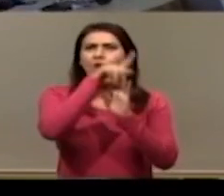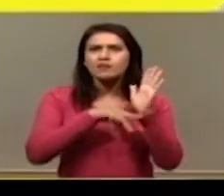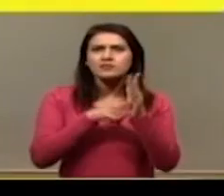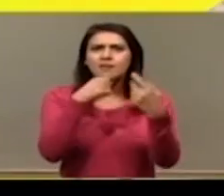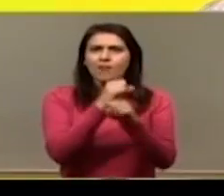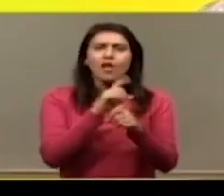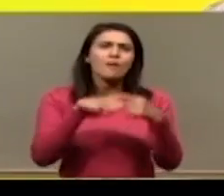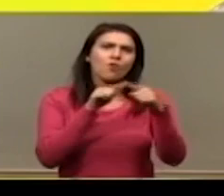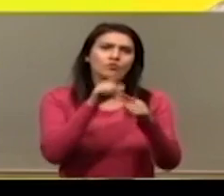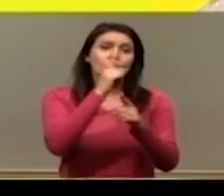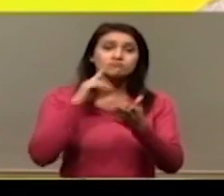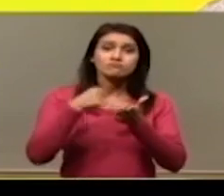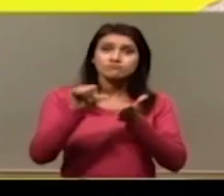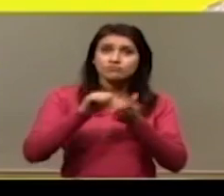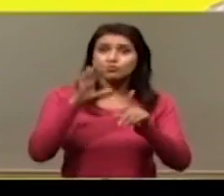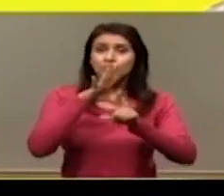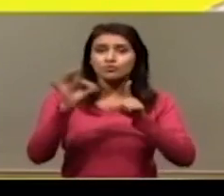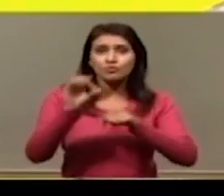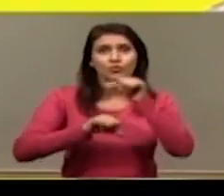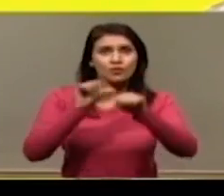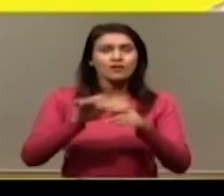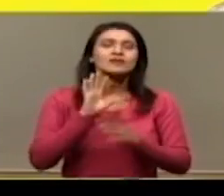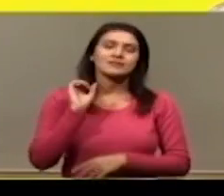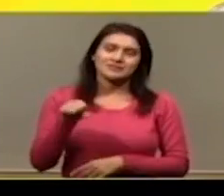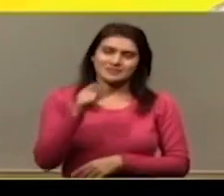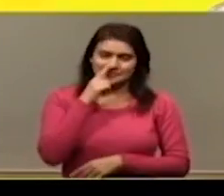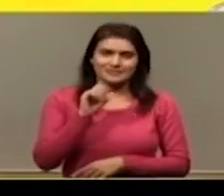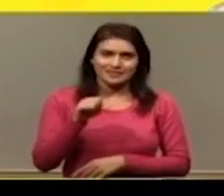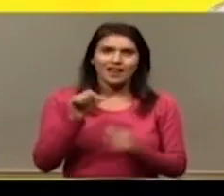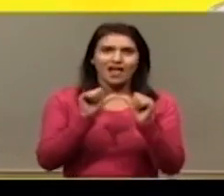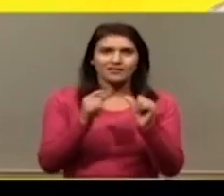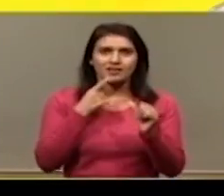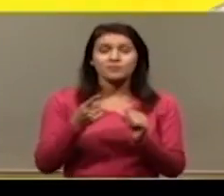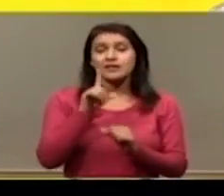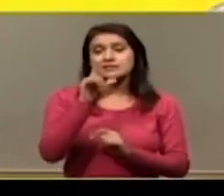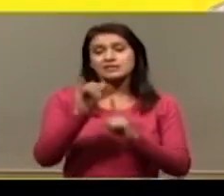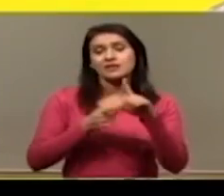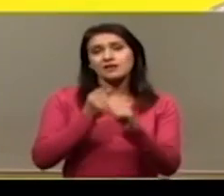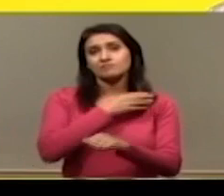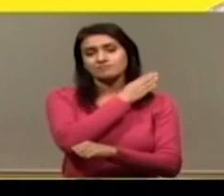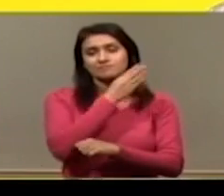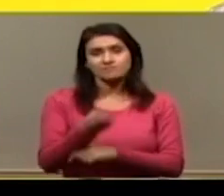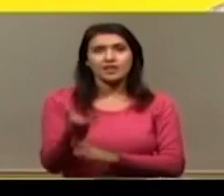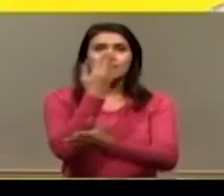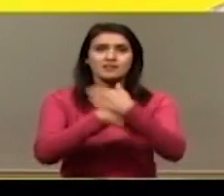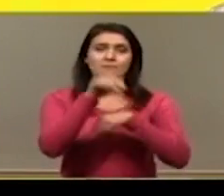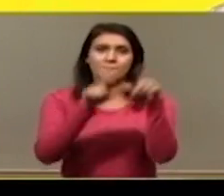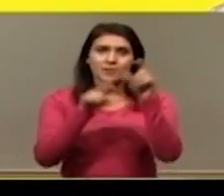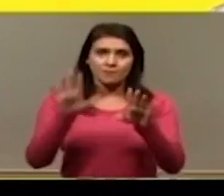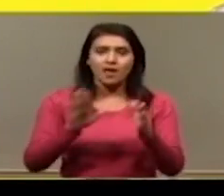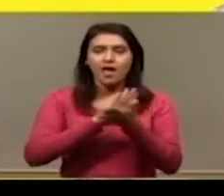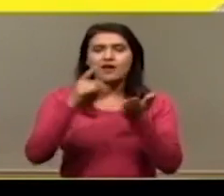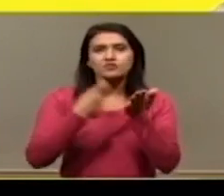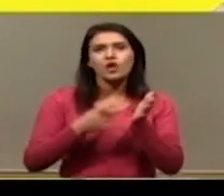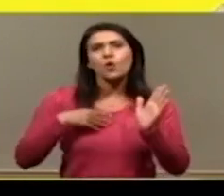बिहाइंड इट? थैंक्स सो मच. सो एट लेमन ट्री होटल्स वी हैव बीन हायरिंग पीपल विद डिसेबिलिटी फॉर द लास्ट 16 इयर्स एंड इट्स पार्ट ऑफ आवर एचआर